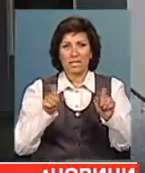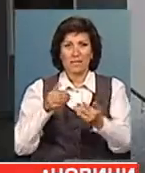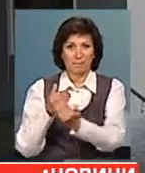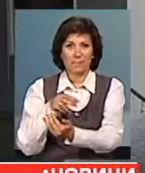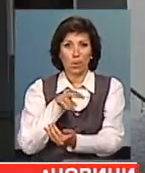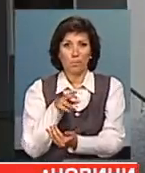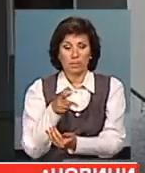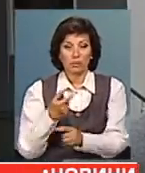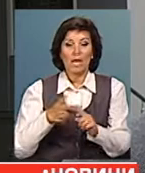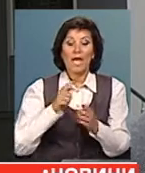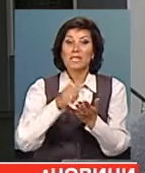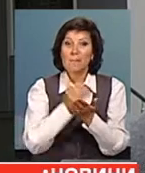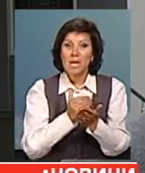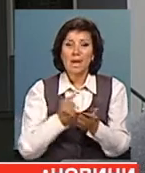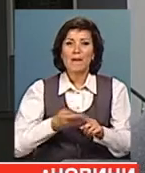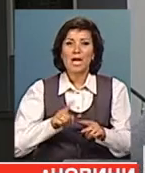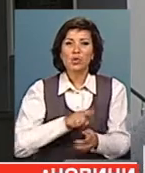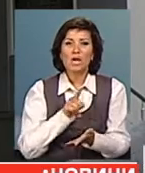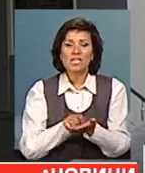Людмирського. Це програма, яка має